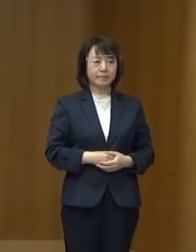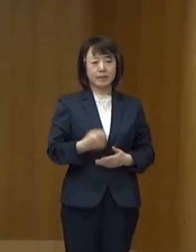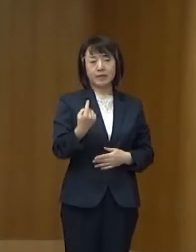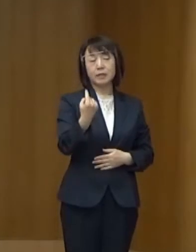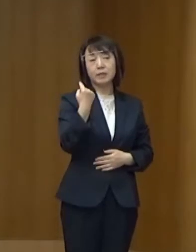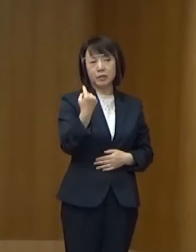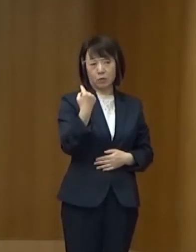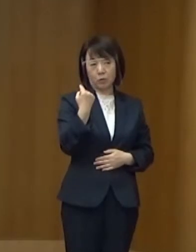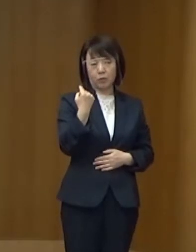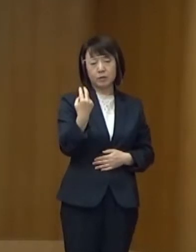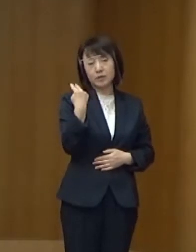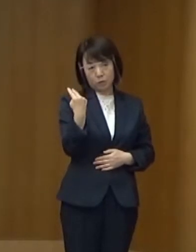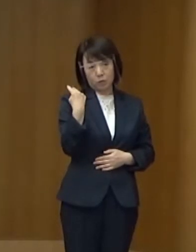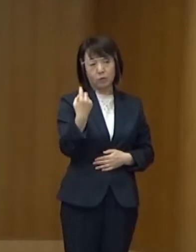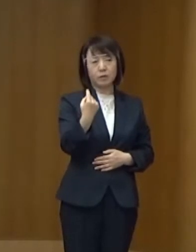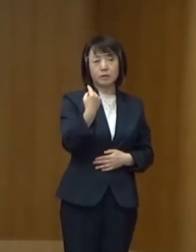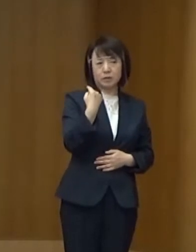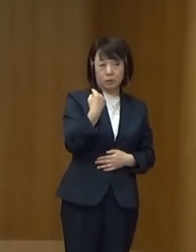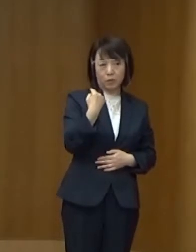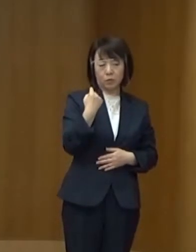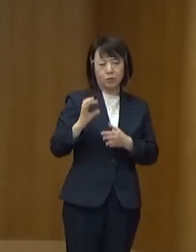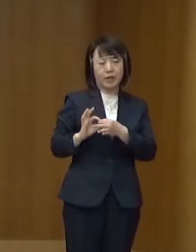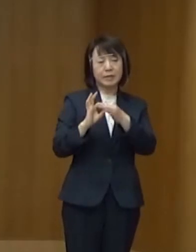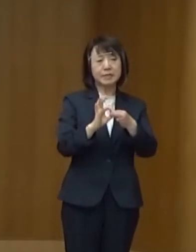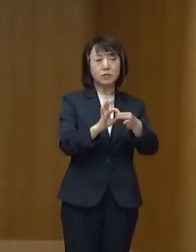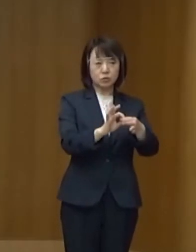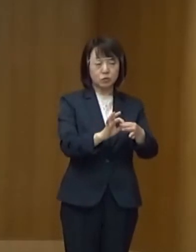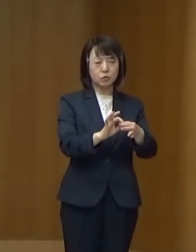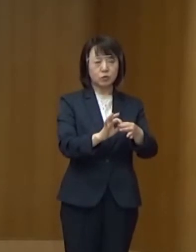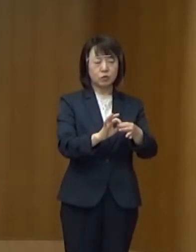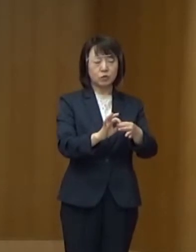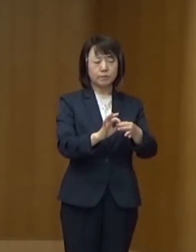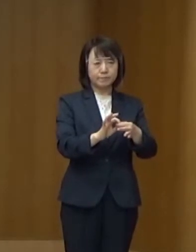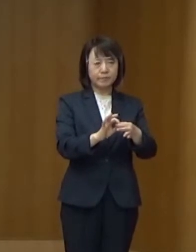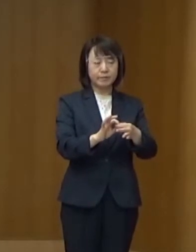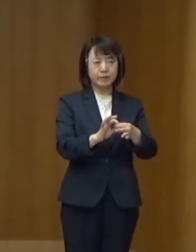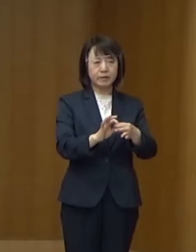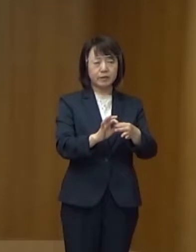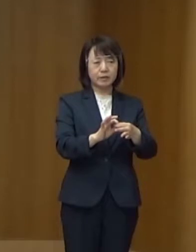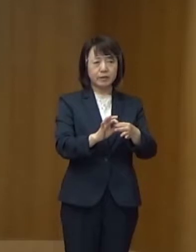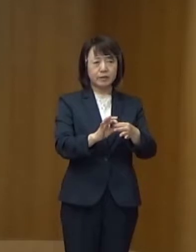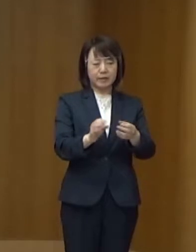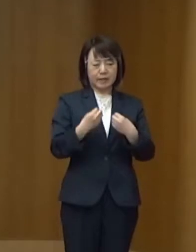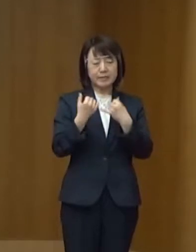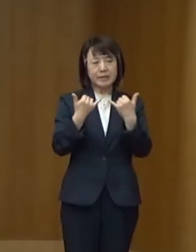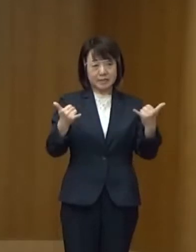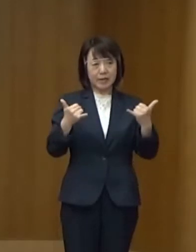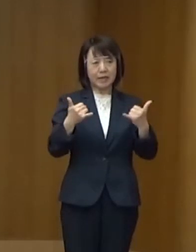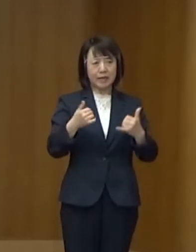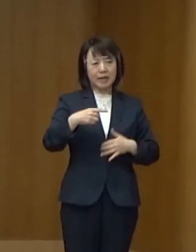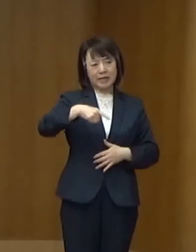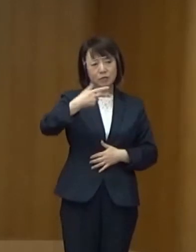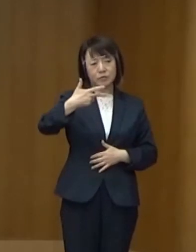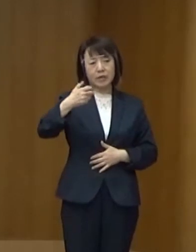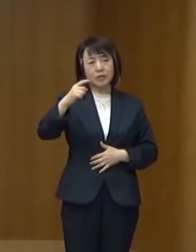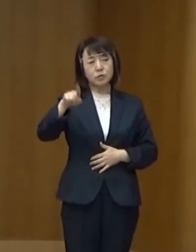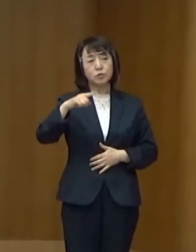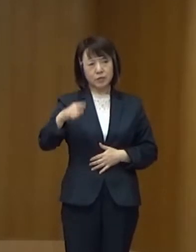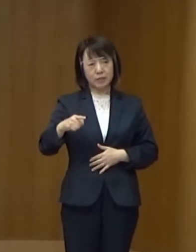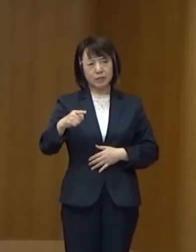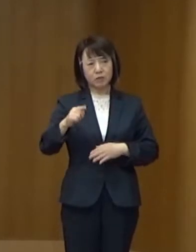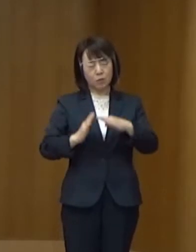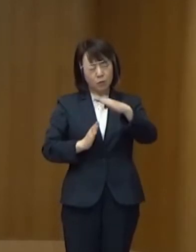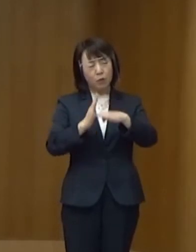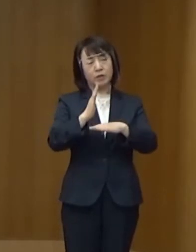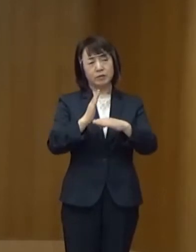日、昨日と連日、先ほど申し上げたように170人を超える新規感染者の